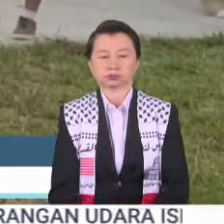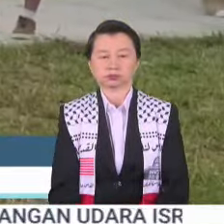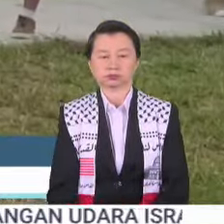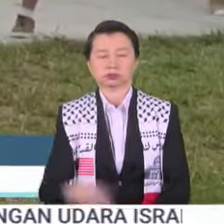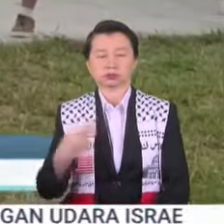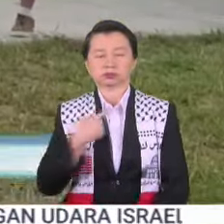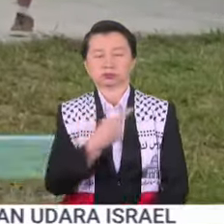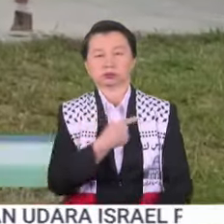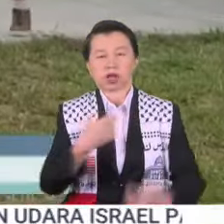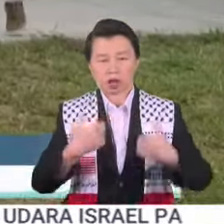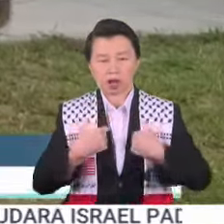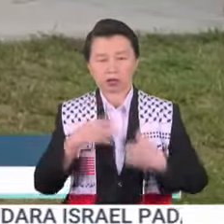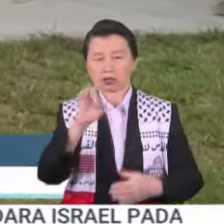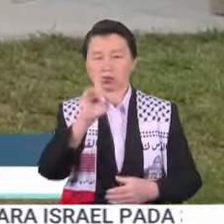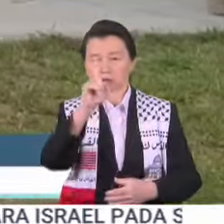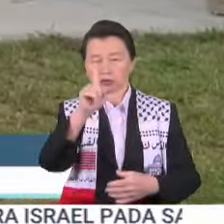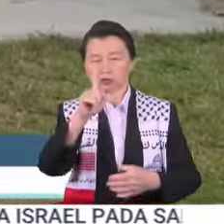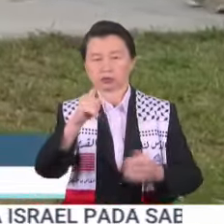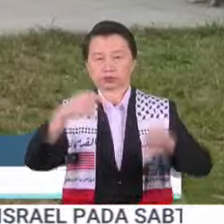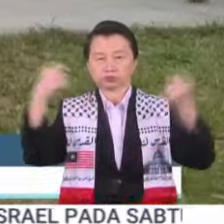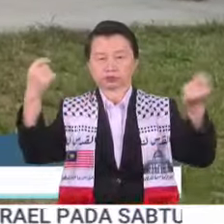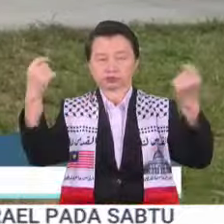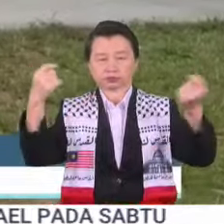Kita adakan satu upacara,